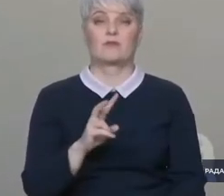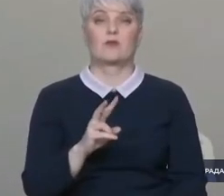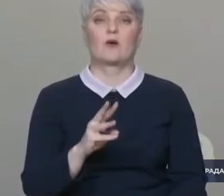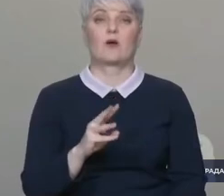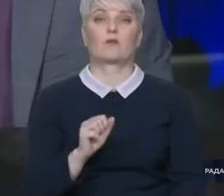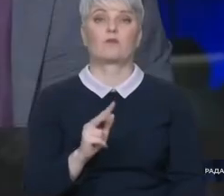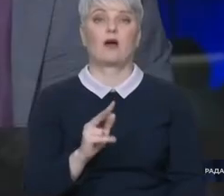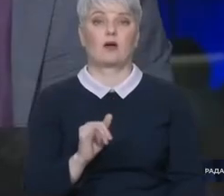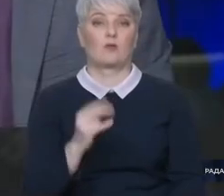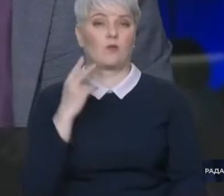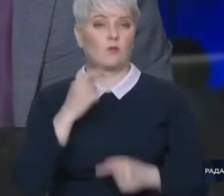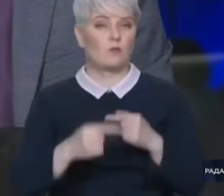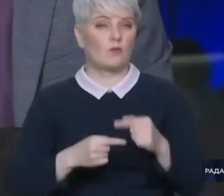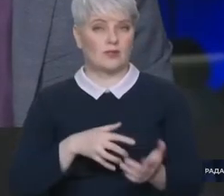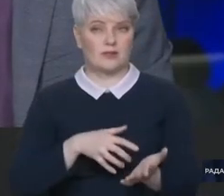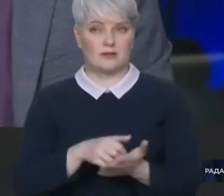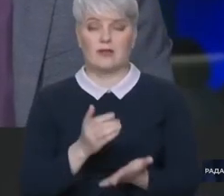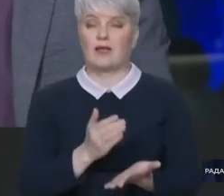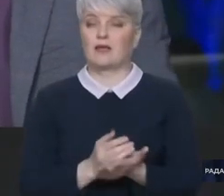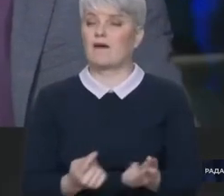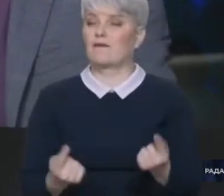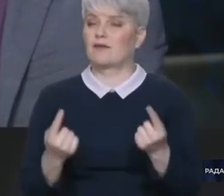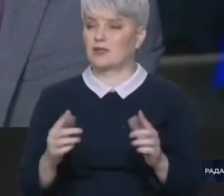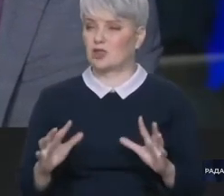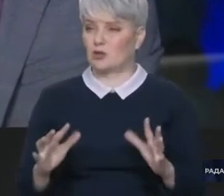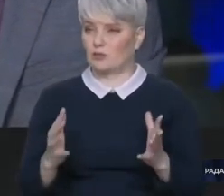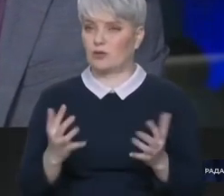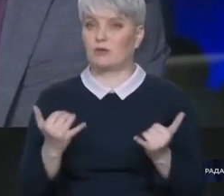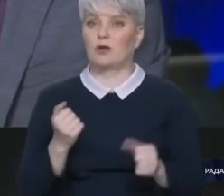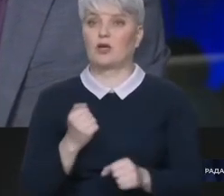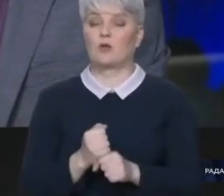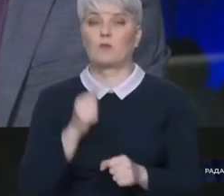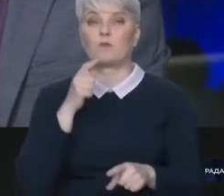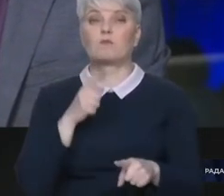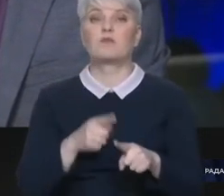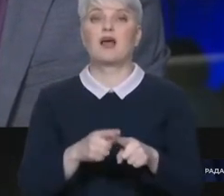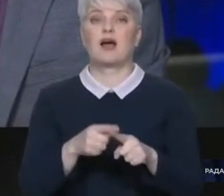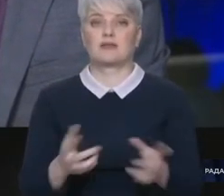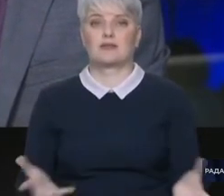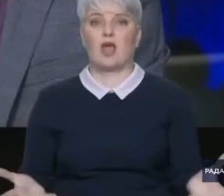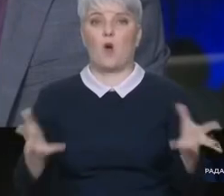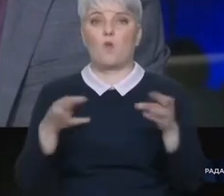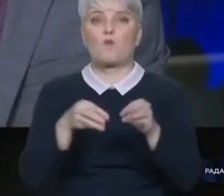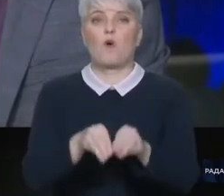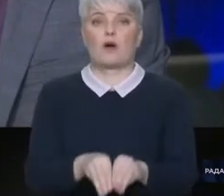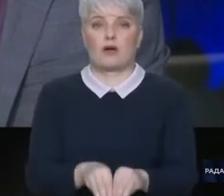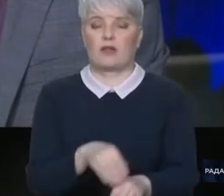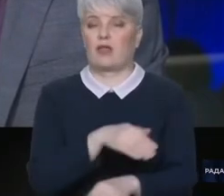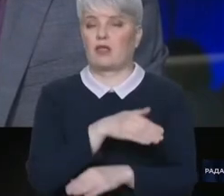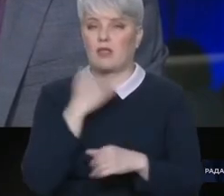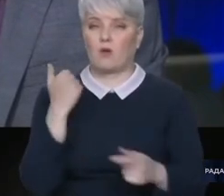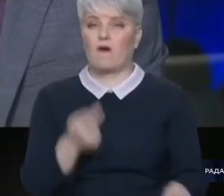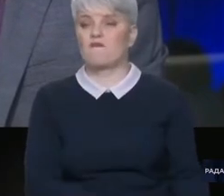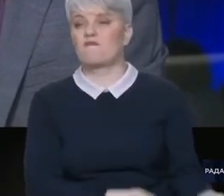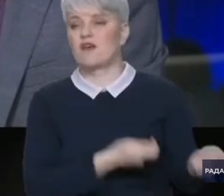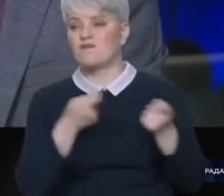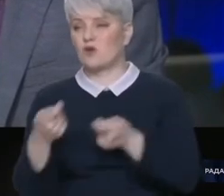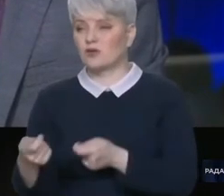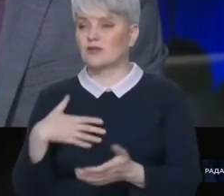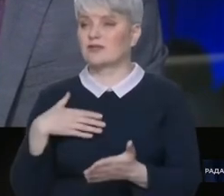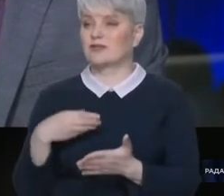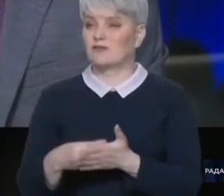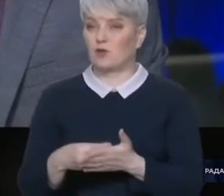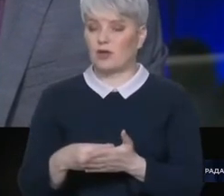знищується. І є такі визначні події. Тепер вони роблять братські могили, тому що вже не хочуть навіть вивозити своїх